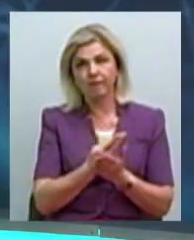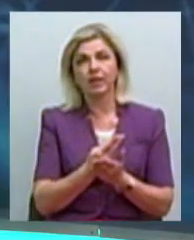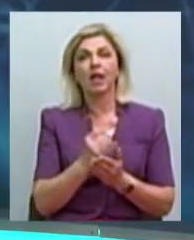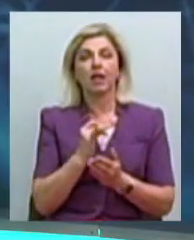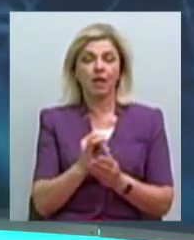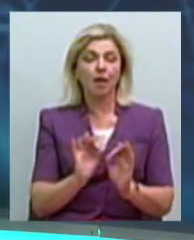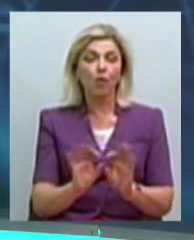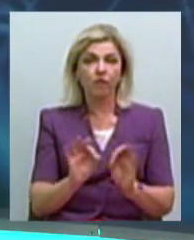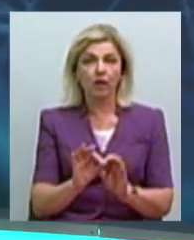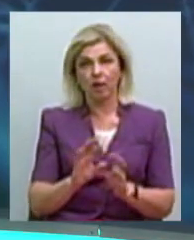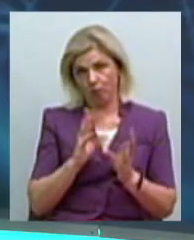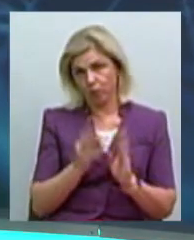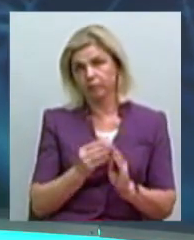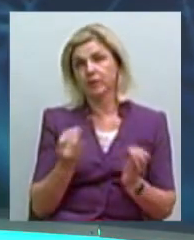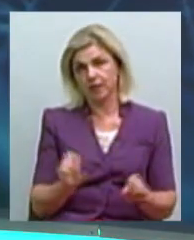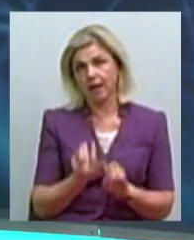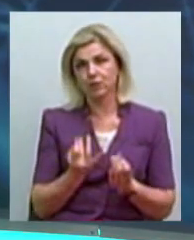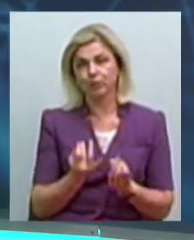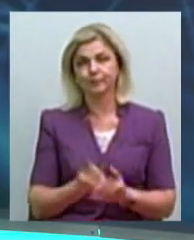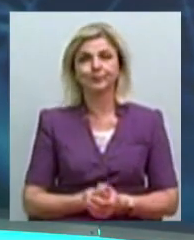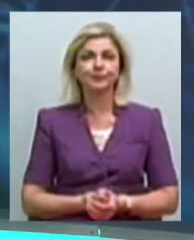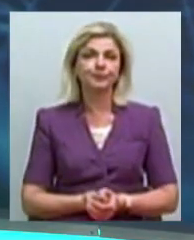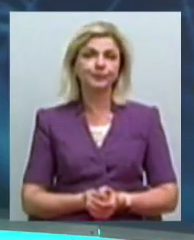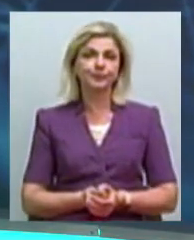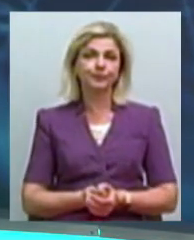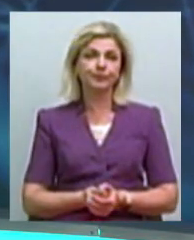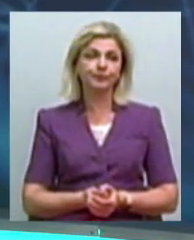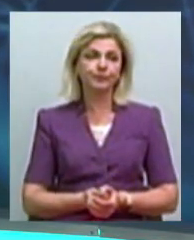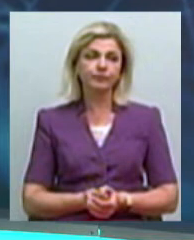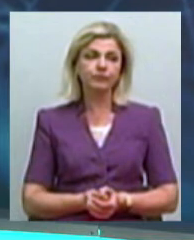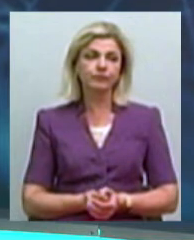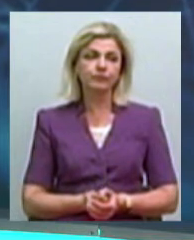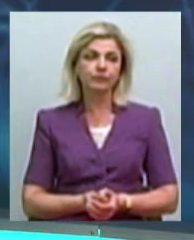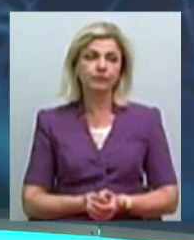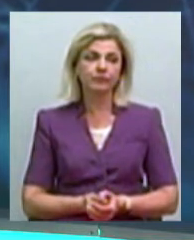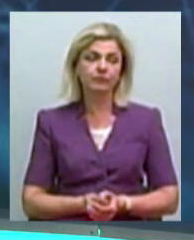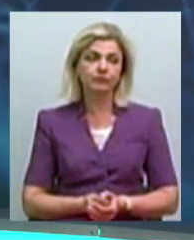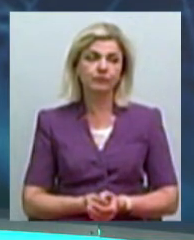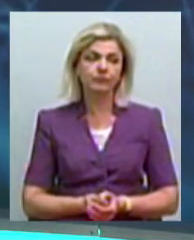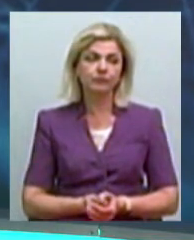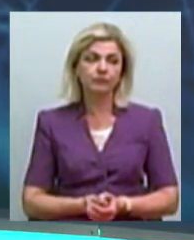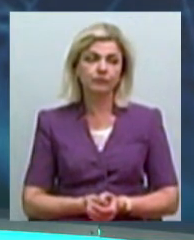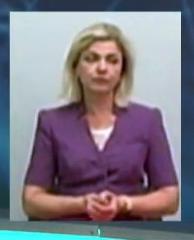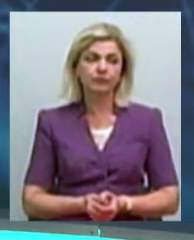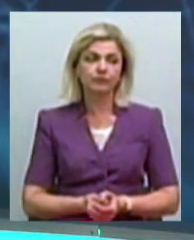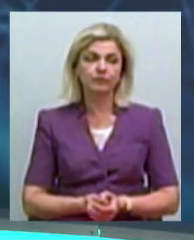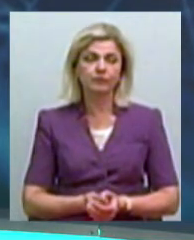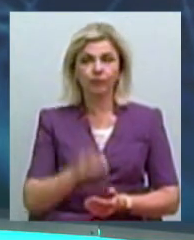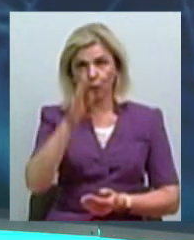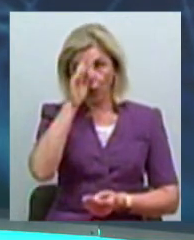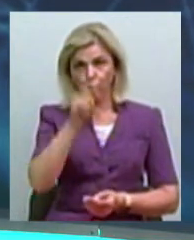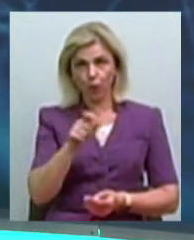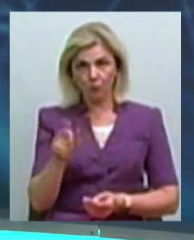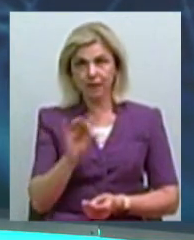ну, весьма интересно. Тобто, що, до речі, щодо нарисів, тобто хлопці з